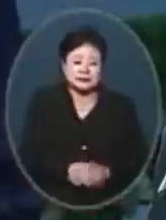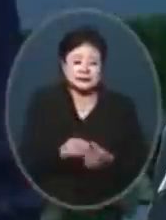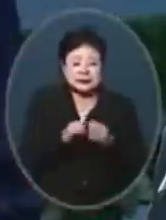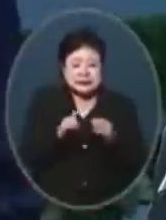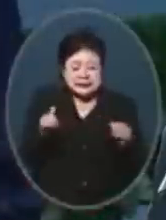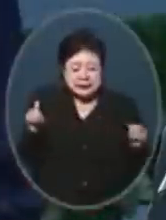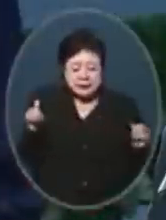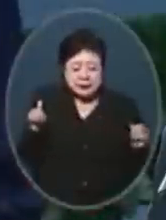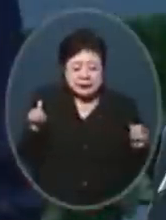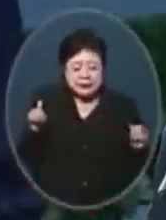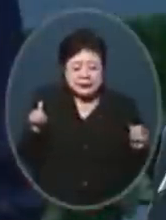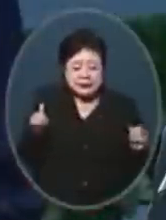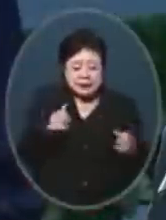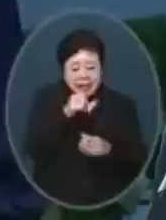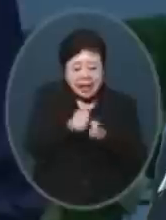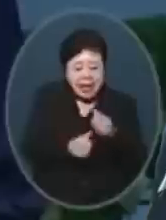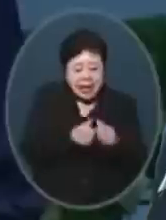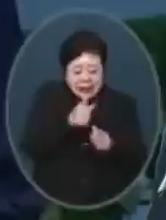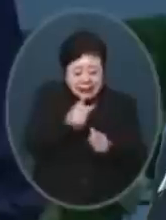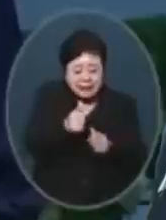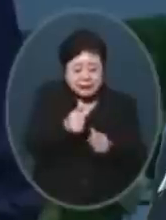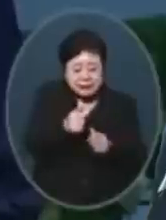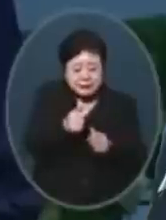사람들이 자기를 하나님 믿으면